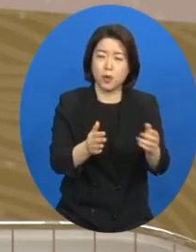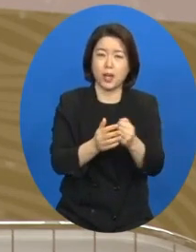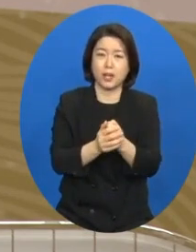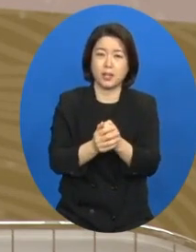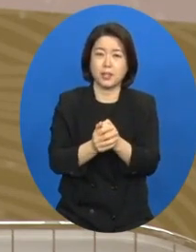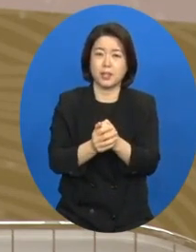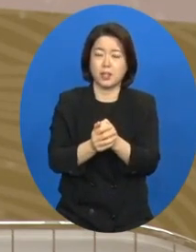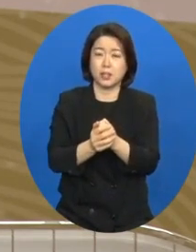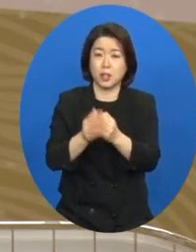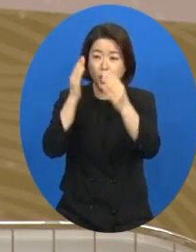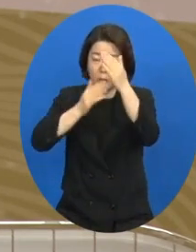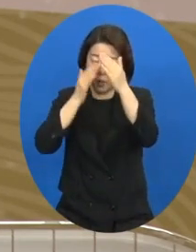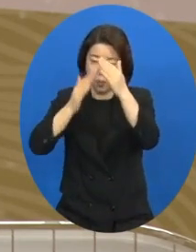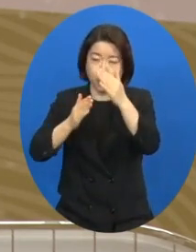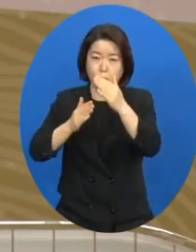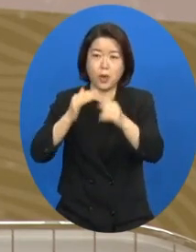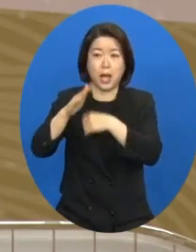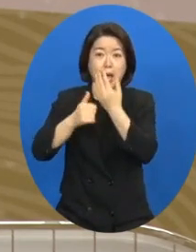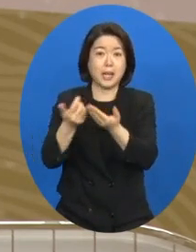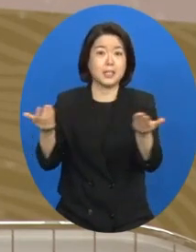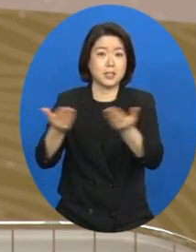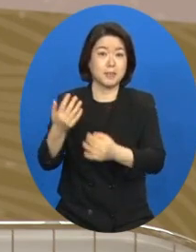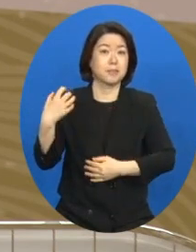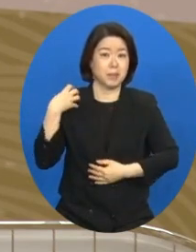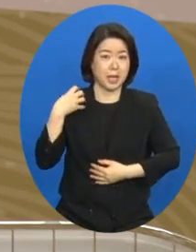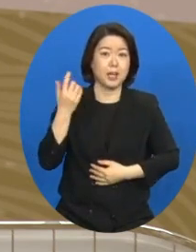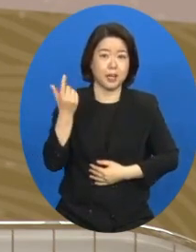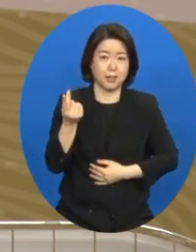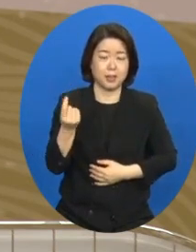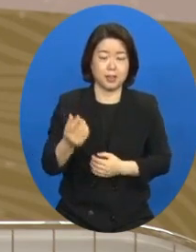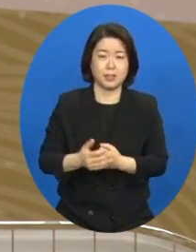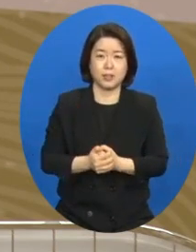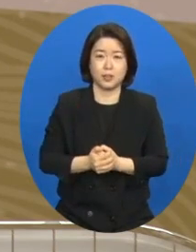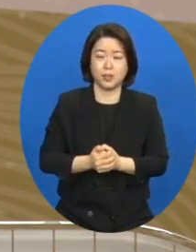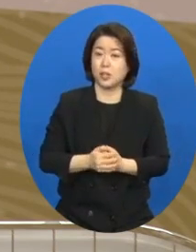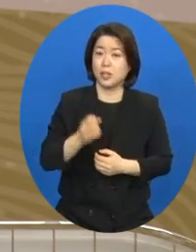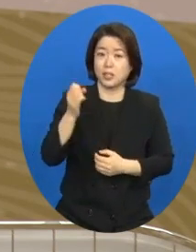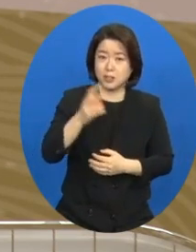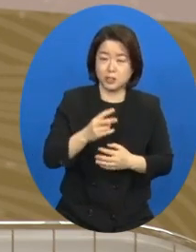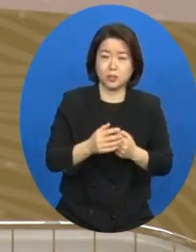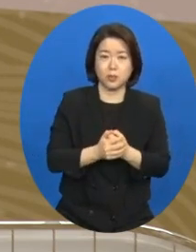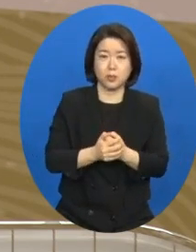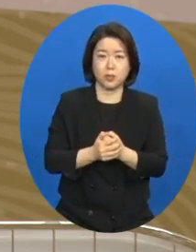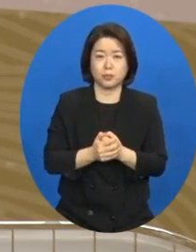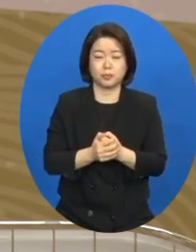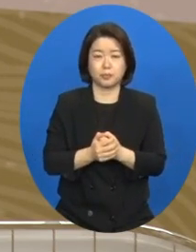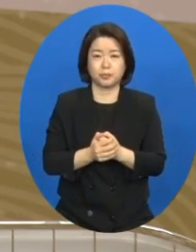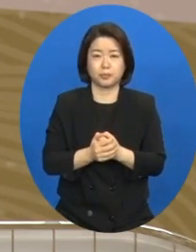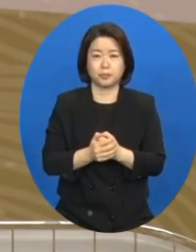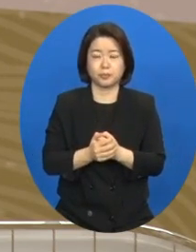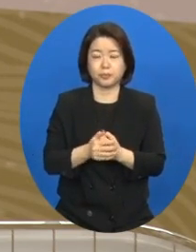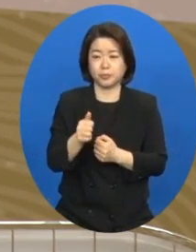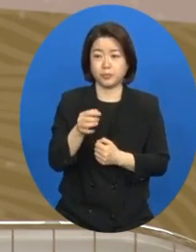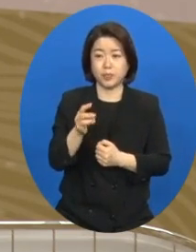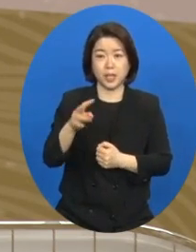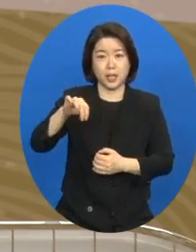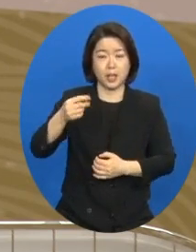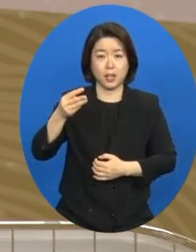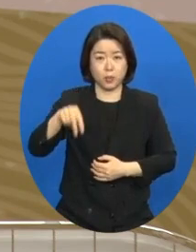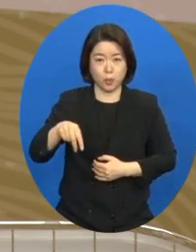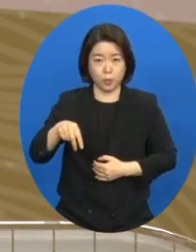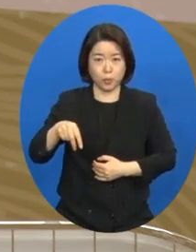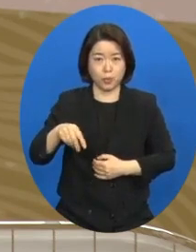그가 공적인 사역을 했었던 것 같습니다 그리고는 아 헤롯의